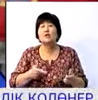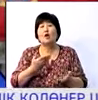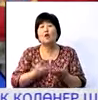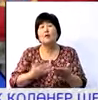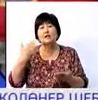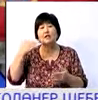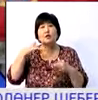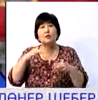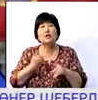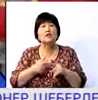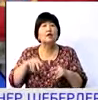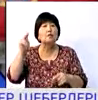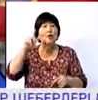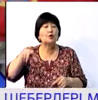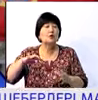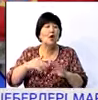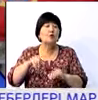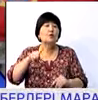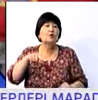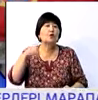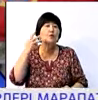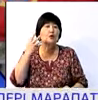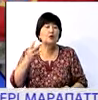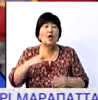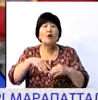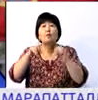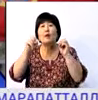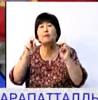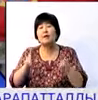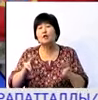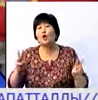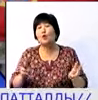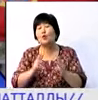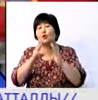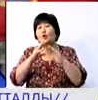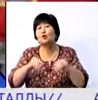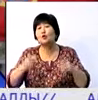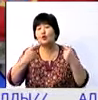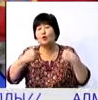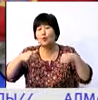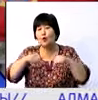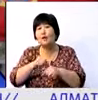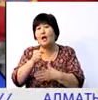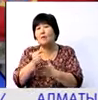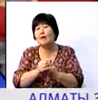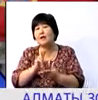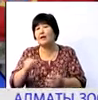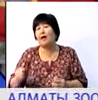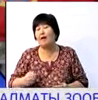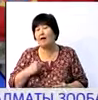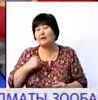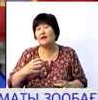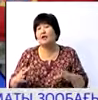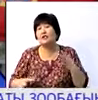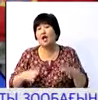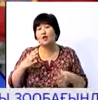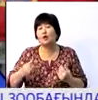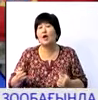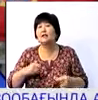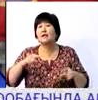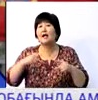өткізілді. Жалпы оқушыларымыз аудандағы нөмірі 3-ші мамандандырылған өрт сөндіру бөлімінің базасында әскери жаттығулармен,